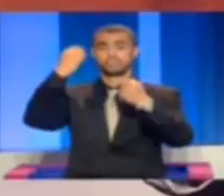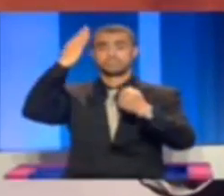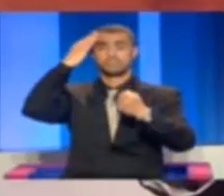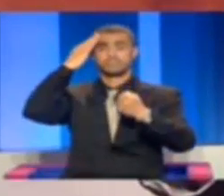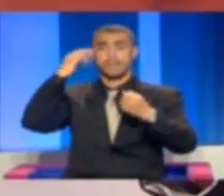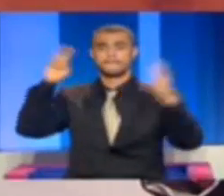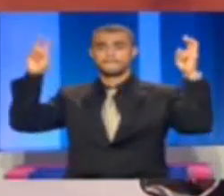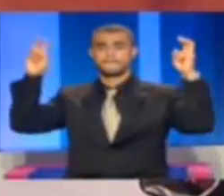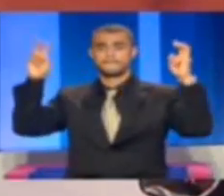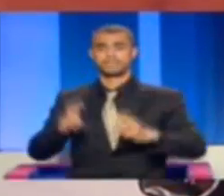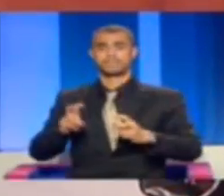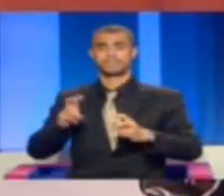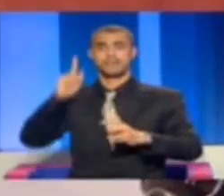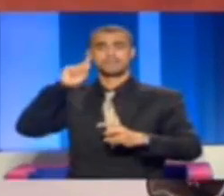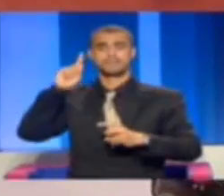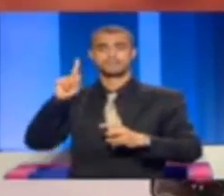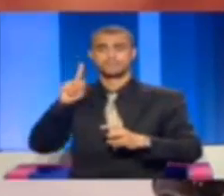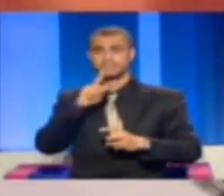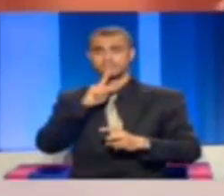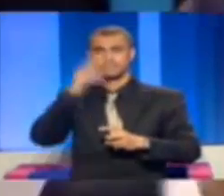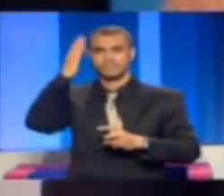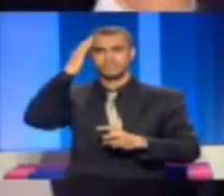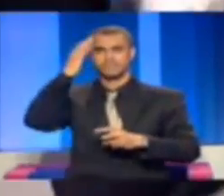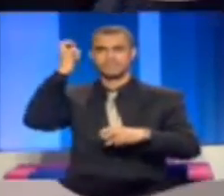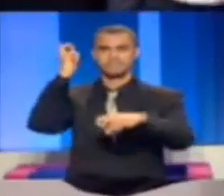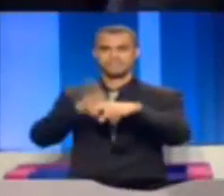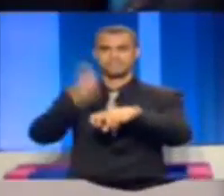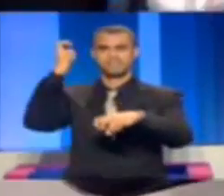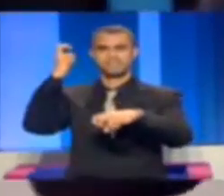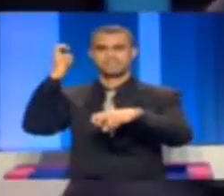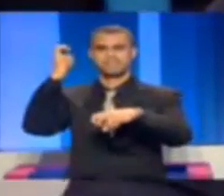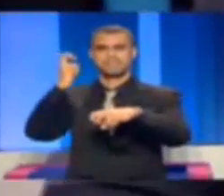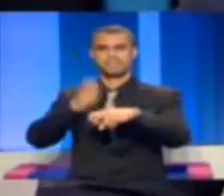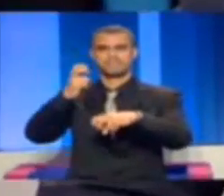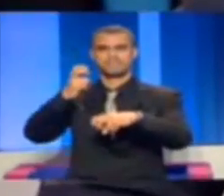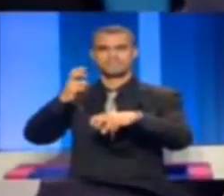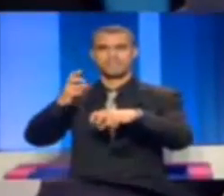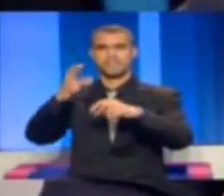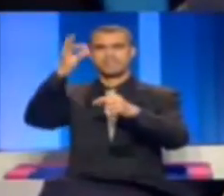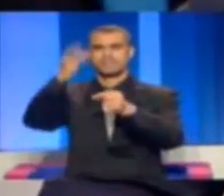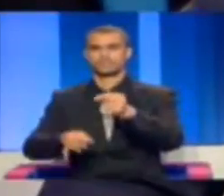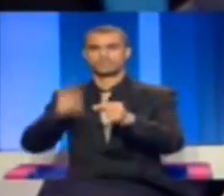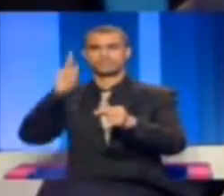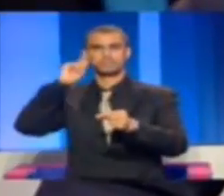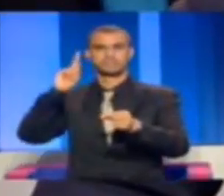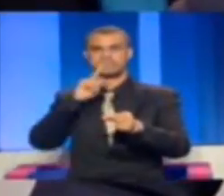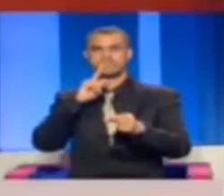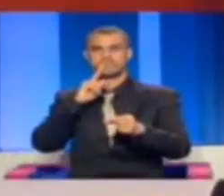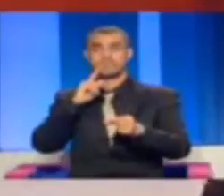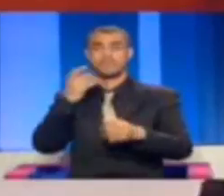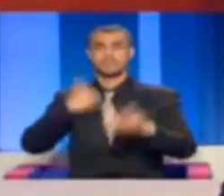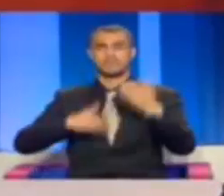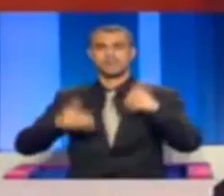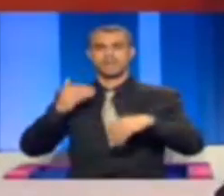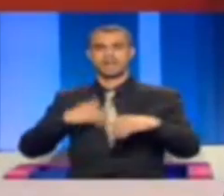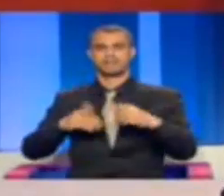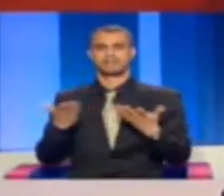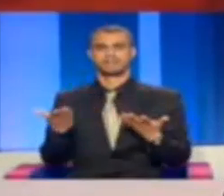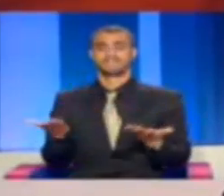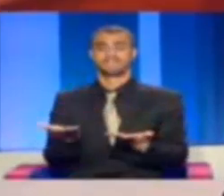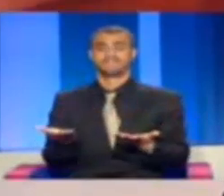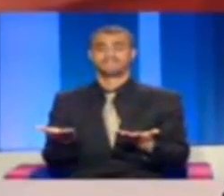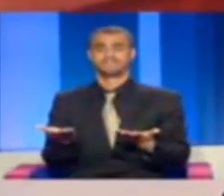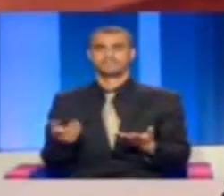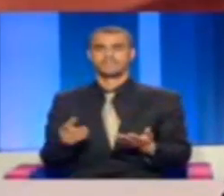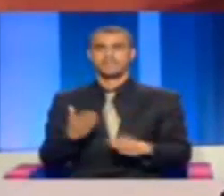حادثه سير تقدر تفقد الانسان. نعم، حاسه السمع ديالو. الرضوخ في المخ وفي الجمجمه ديالو تقدر تؤدي الى الاعاقه.